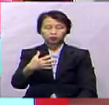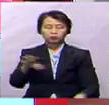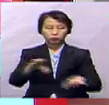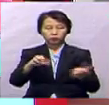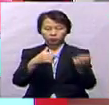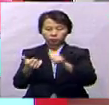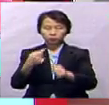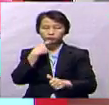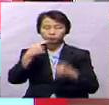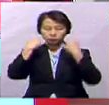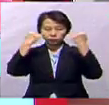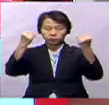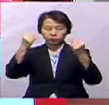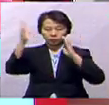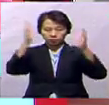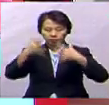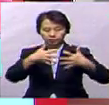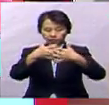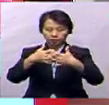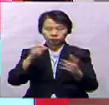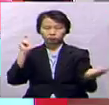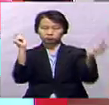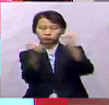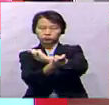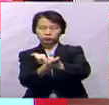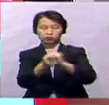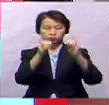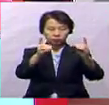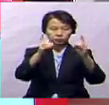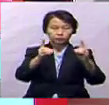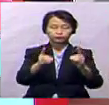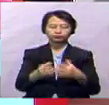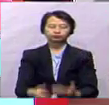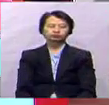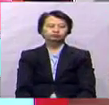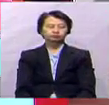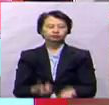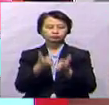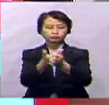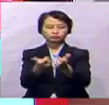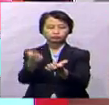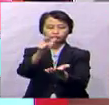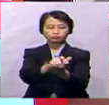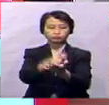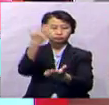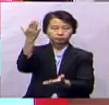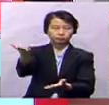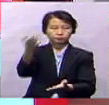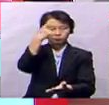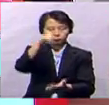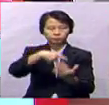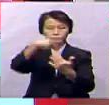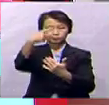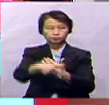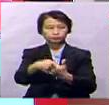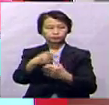oleh Suruhanjaya Malaysia Amerika mengenai pertukaran pendidikan. Ikuti laporan yang disediakan Suhaila Muhammad Zaini bagi program